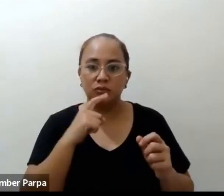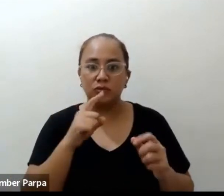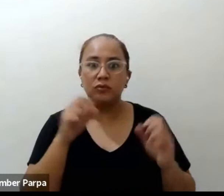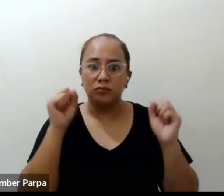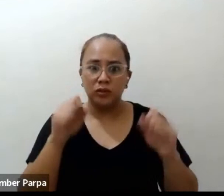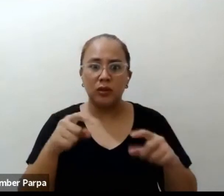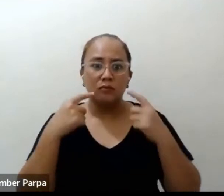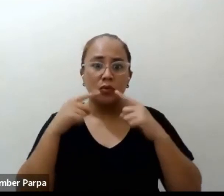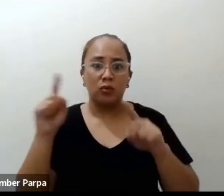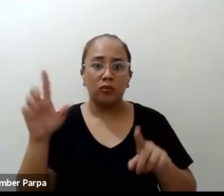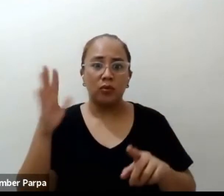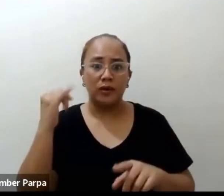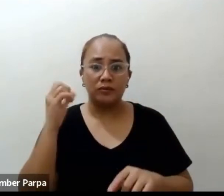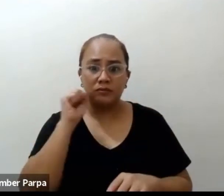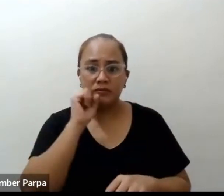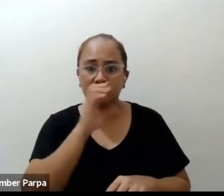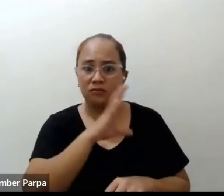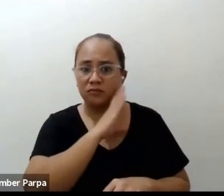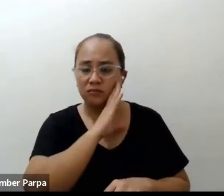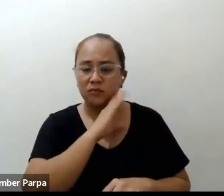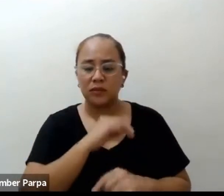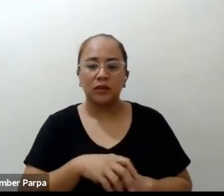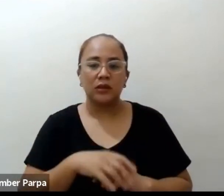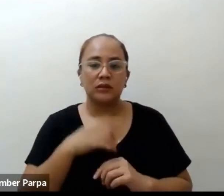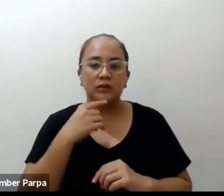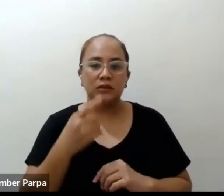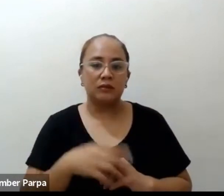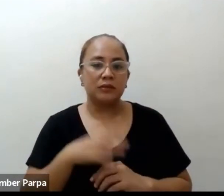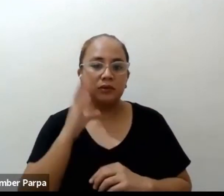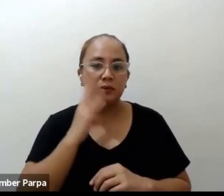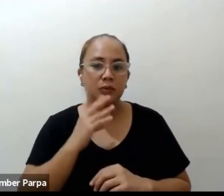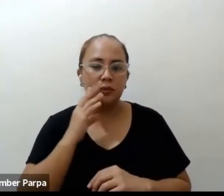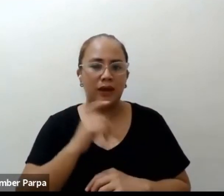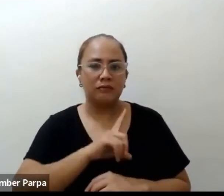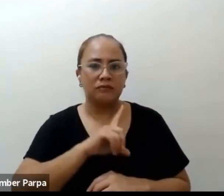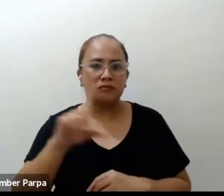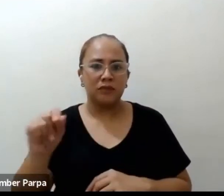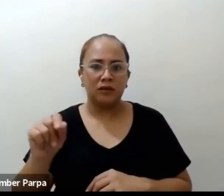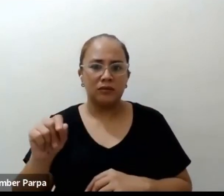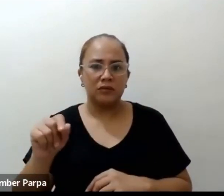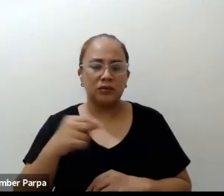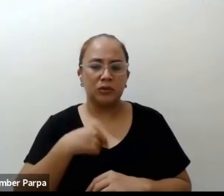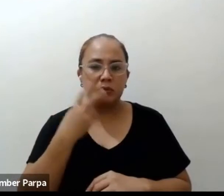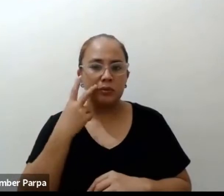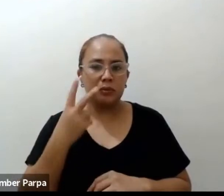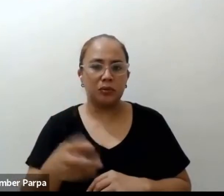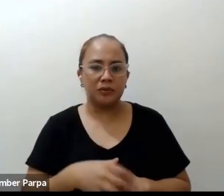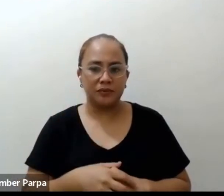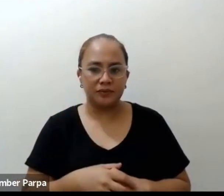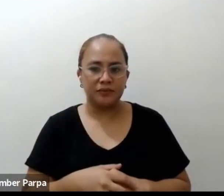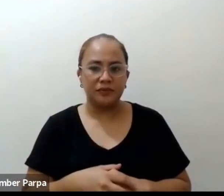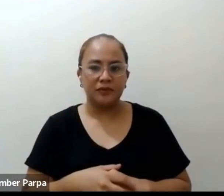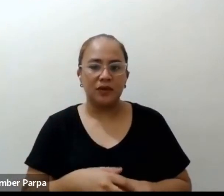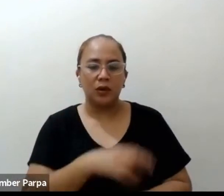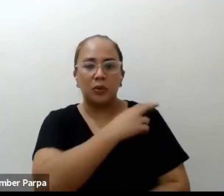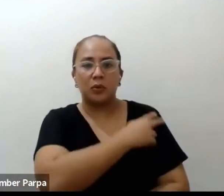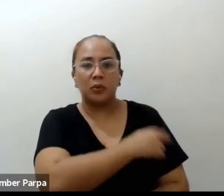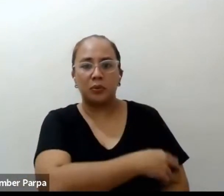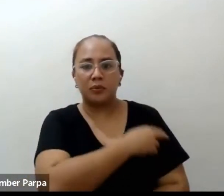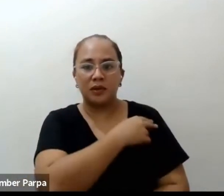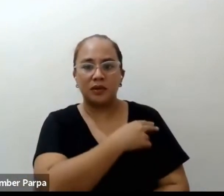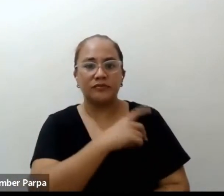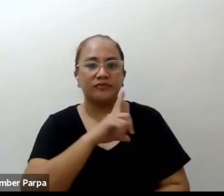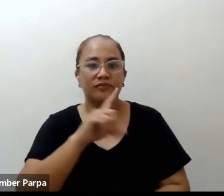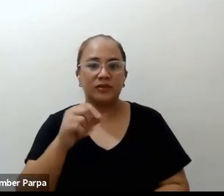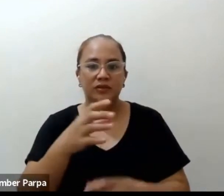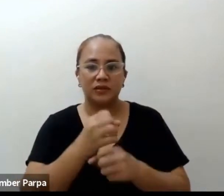senior citizen. No? And then Mad's experience was biglang nakakita siya ng sa isang ospital, madali lang kumuha